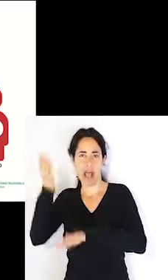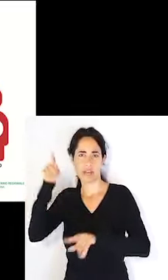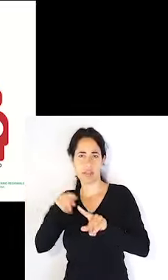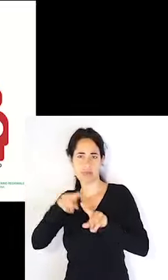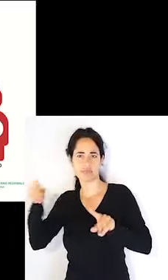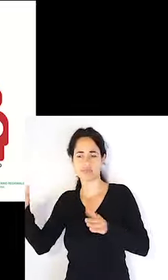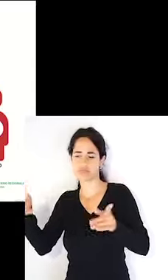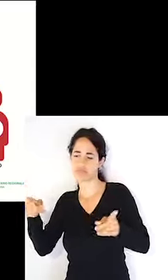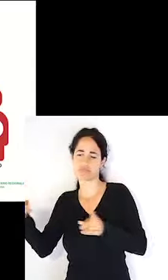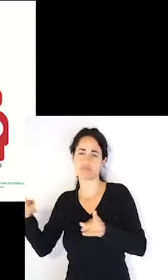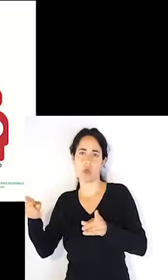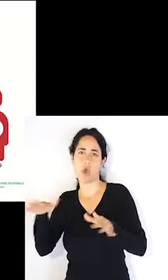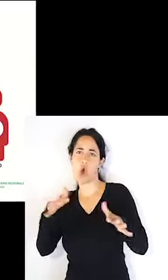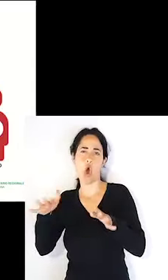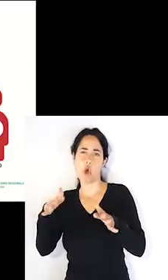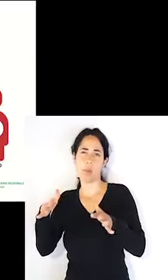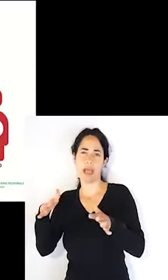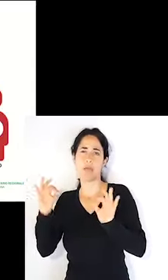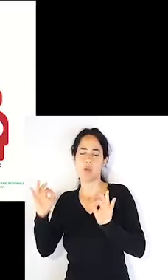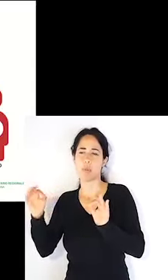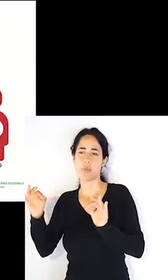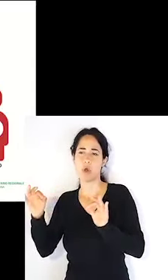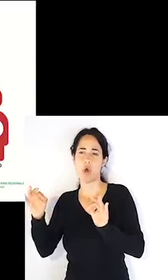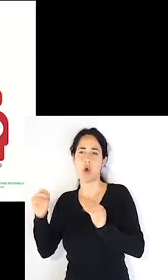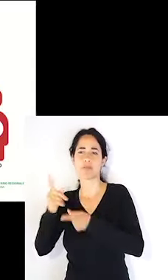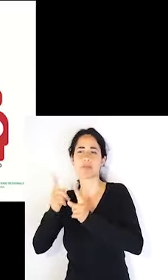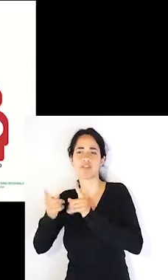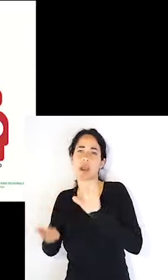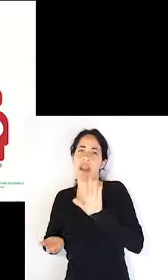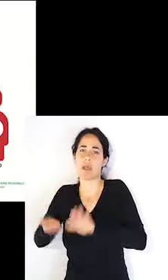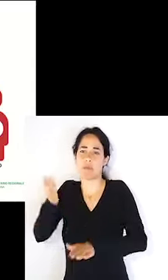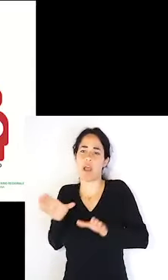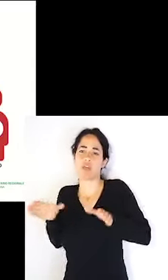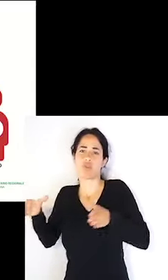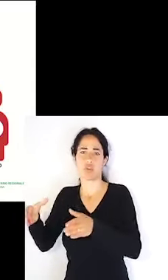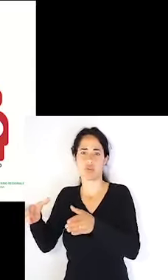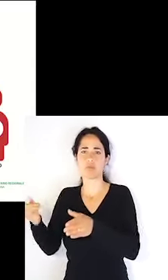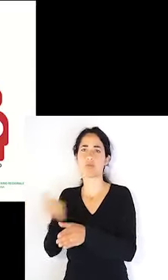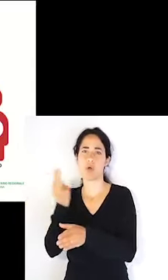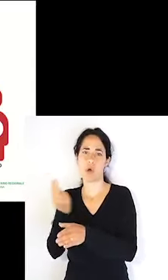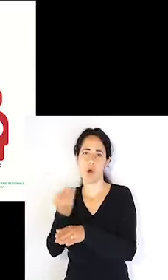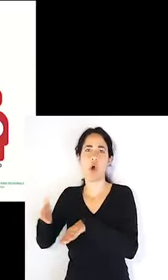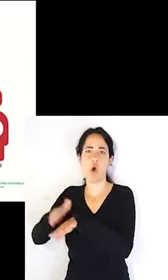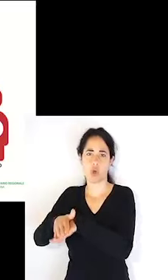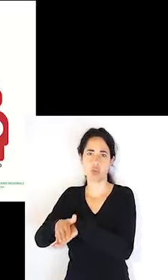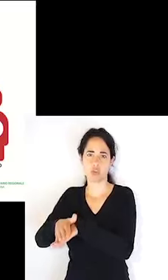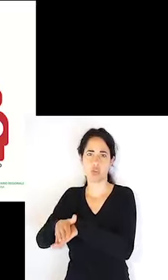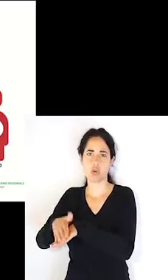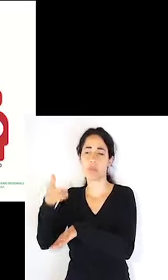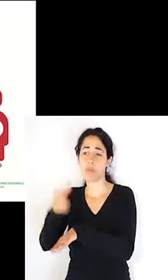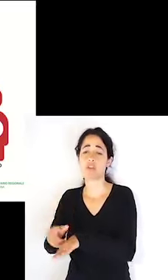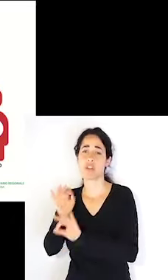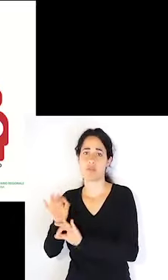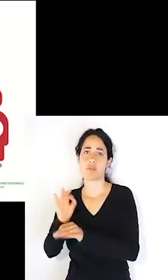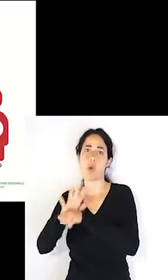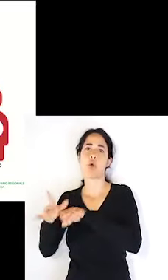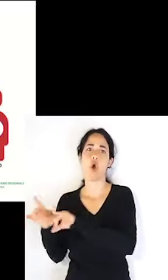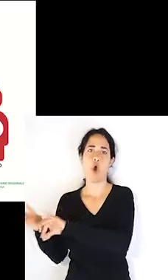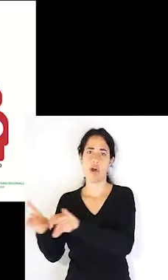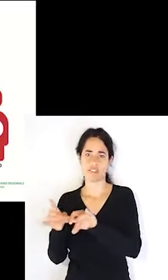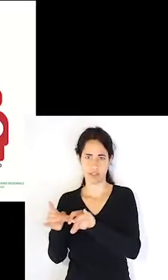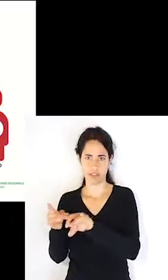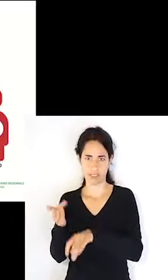la quota principale di persone che hanno perso la vita per l'infezione